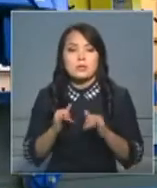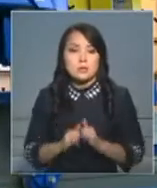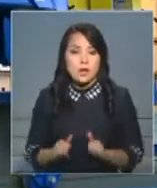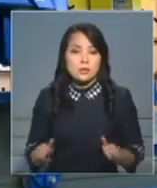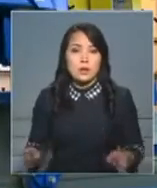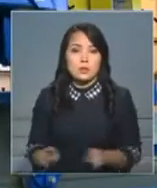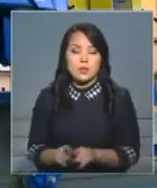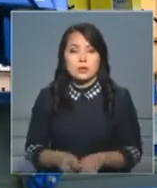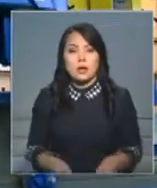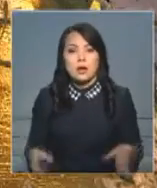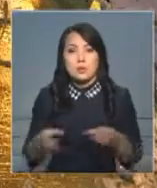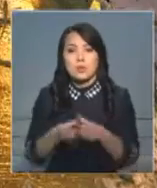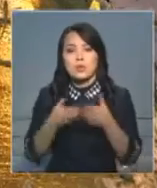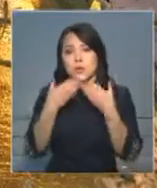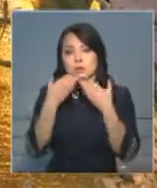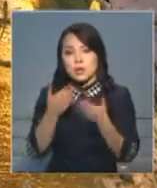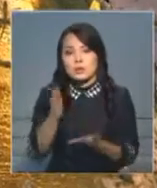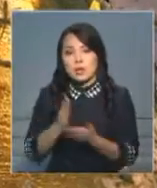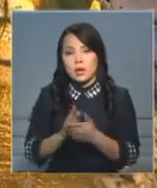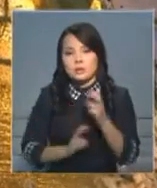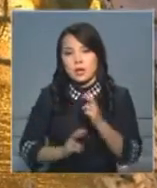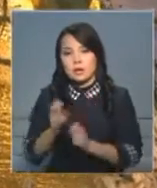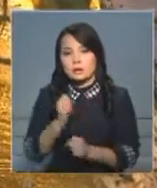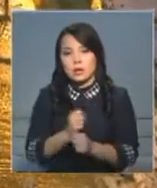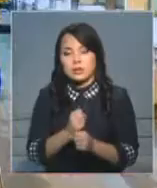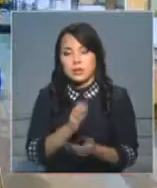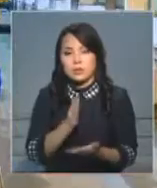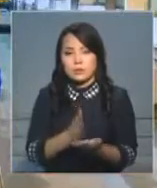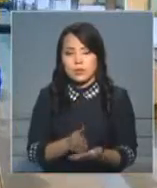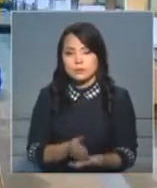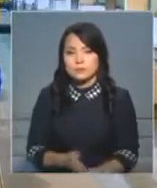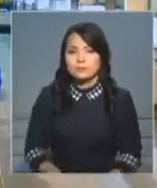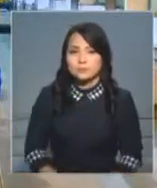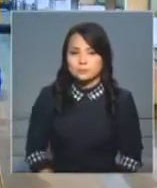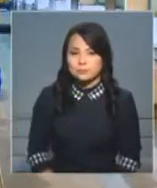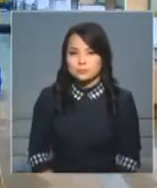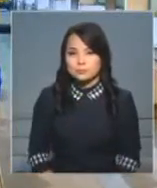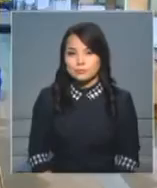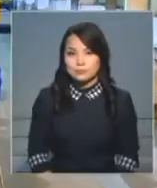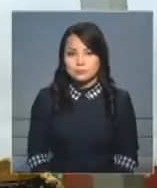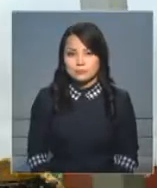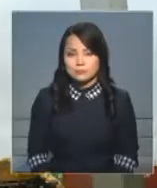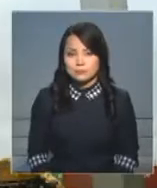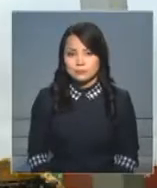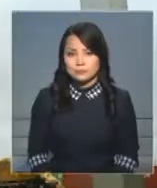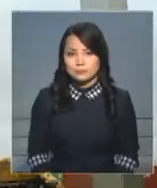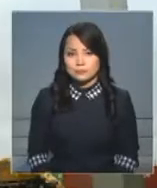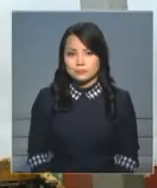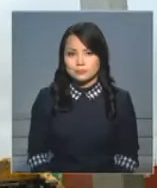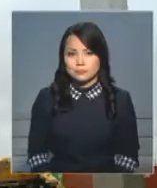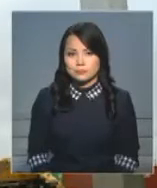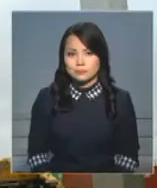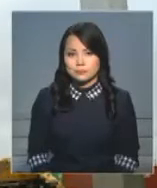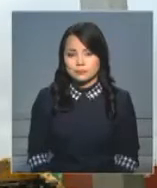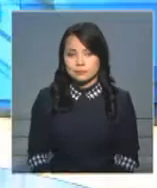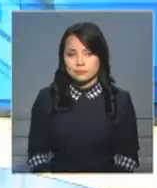өніміне қашанда сұраныс бар. Алтындас Дәулетқызы, Нұрлан Жақыпбеков, Қанат Еңсебаев, 24 кезет, Қызылорда.